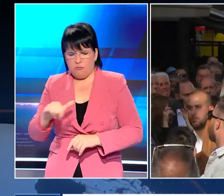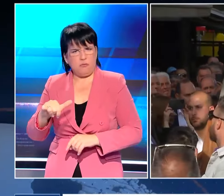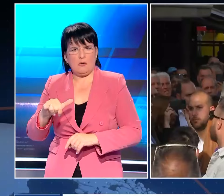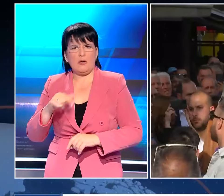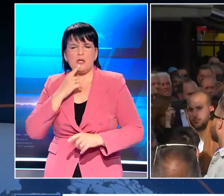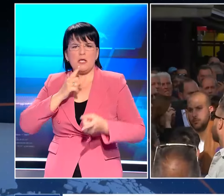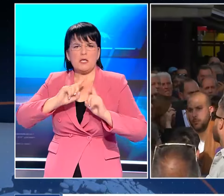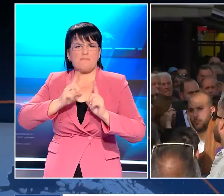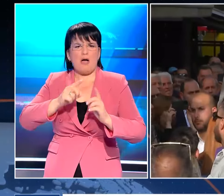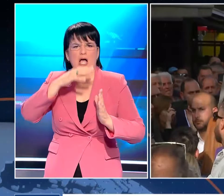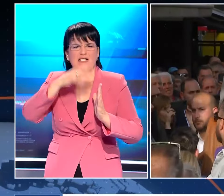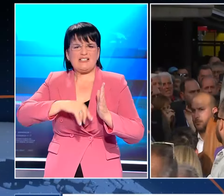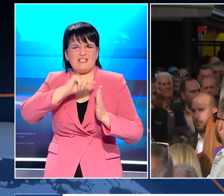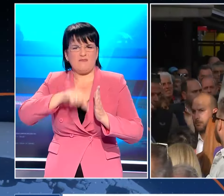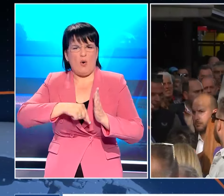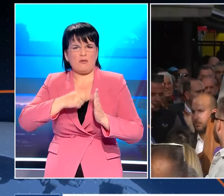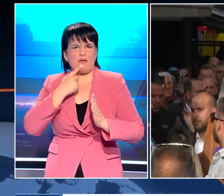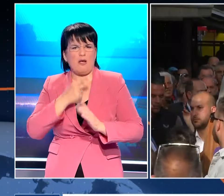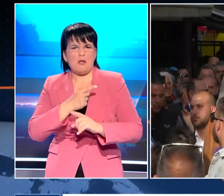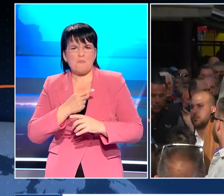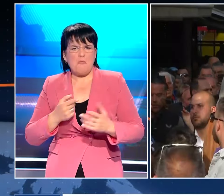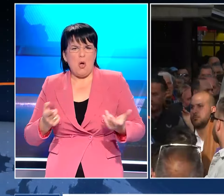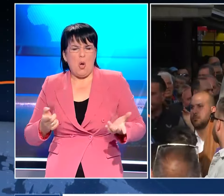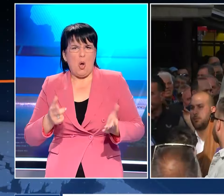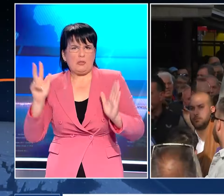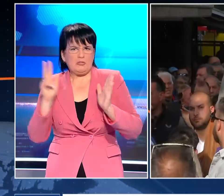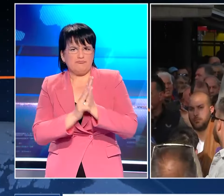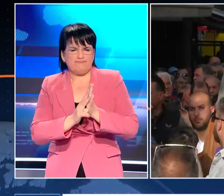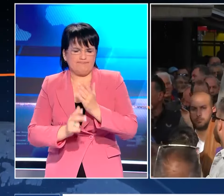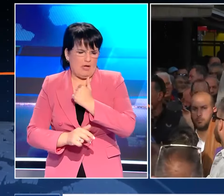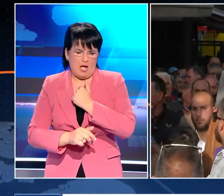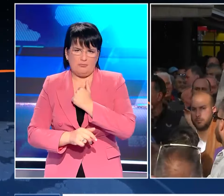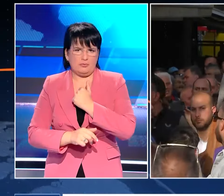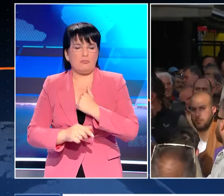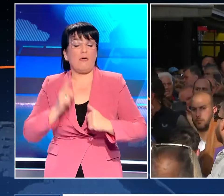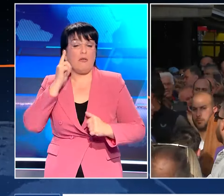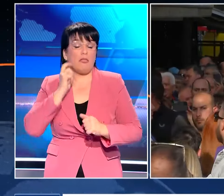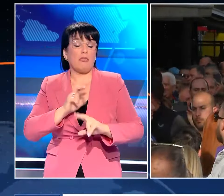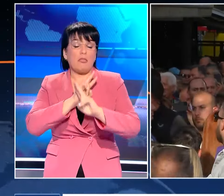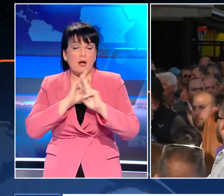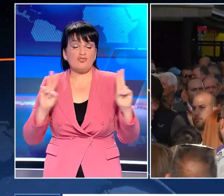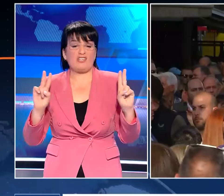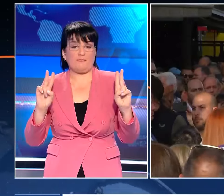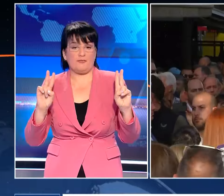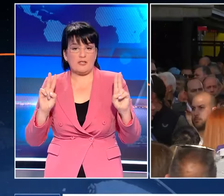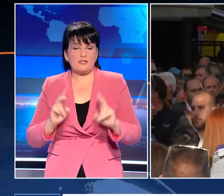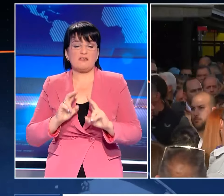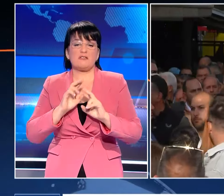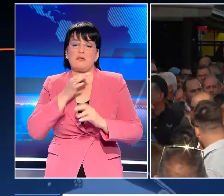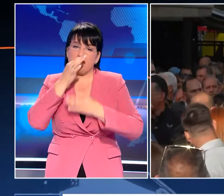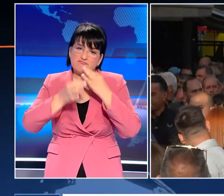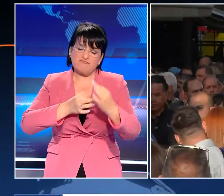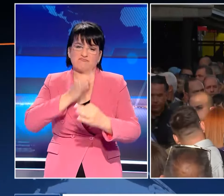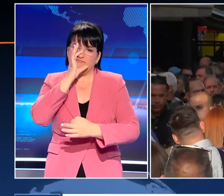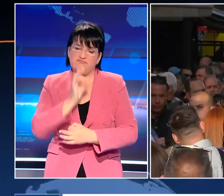ασκήσω τη συμφωνία, γιατί ήξερα πολύ απλά ότι αυτά τα πράγματα δεν γίνονται. Όμως θέλω να είμαι πολύ σαφής και πολύ